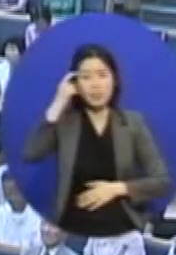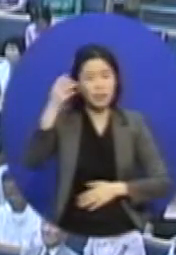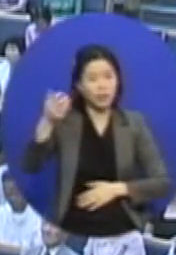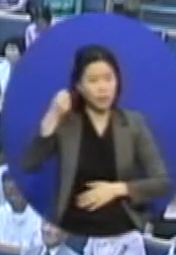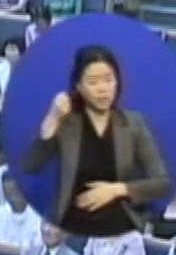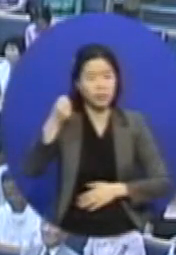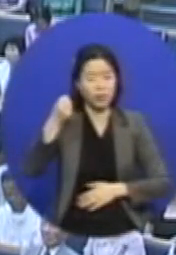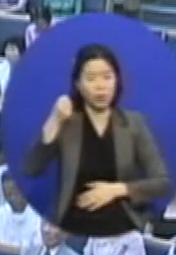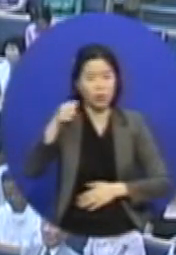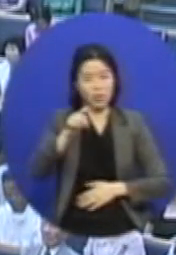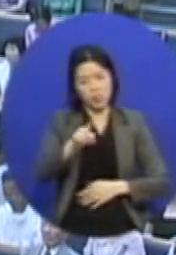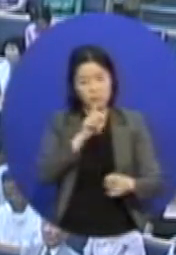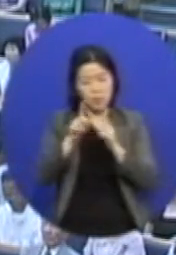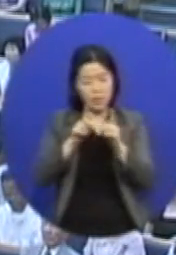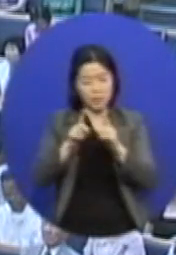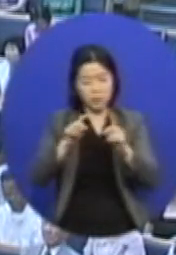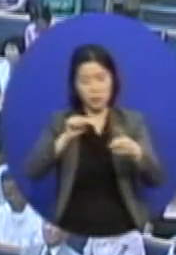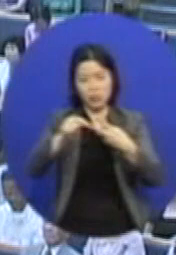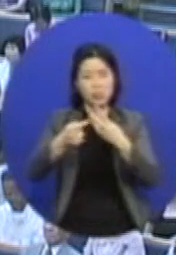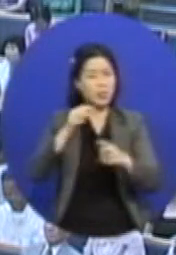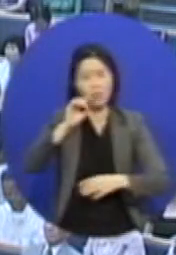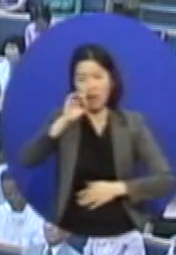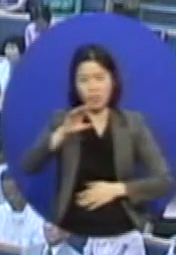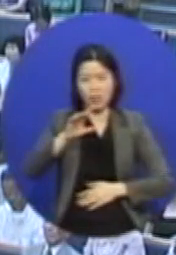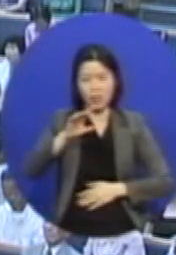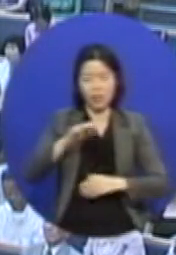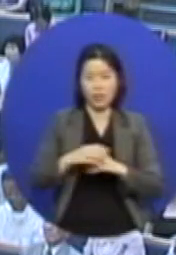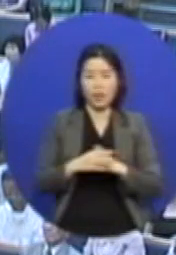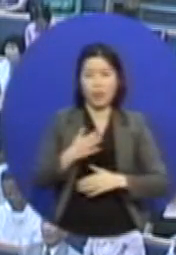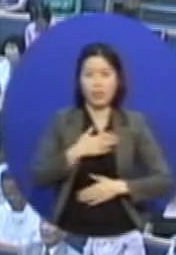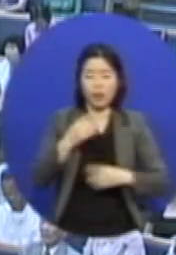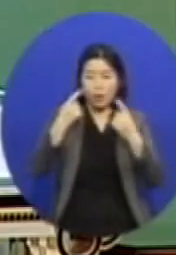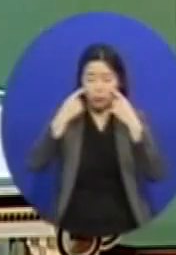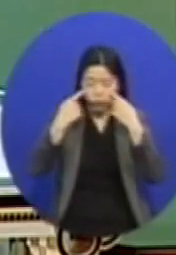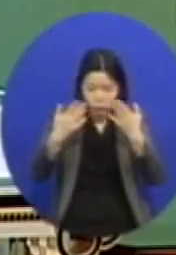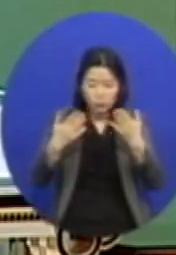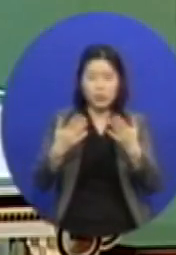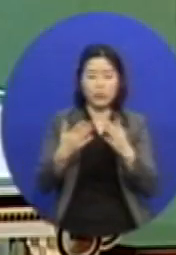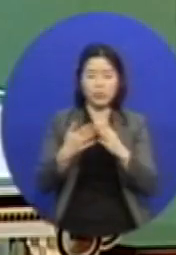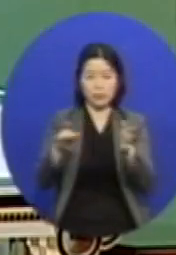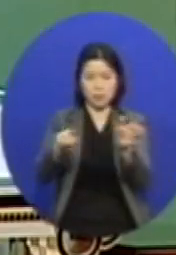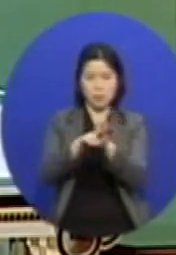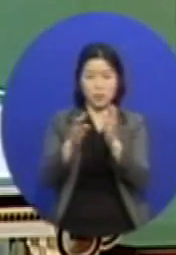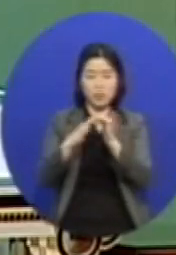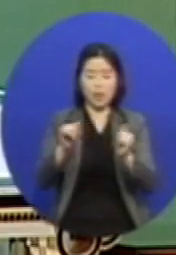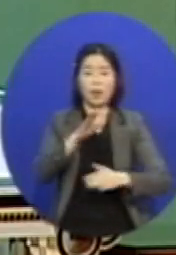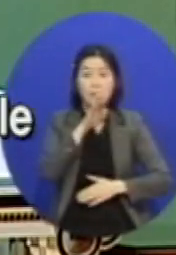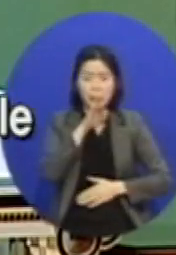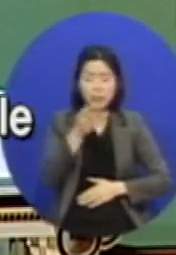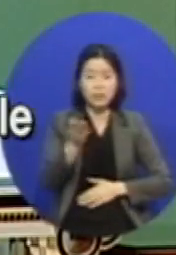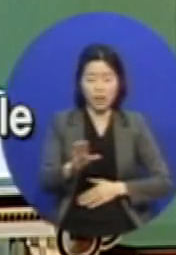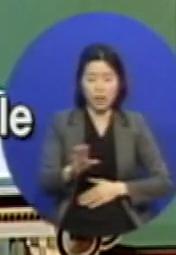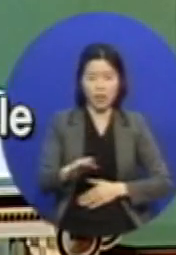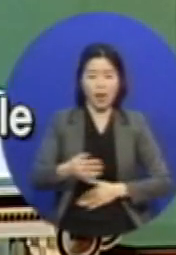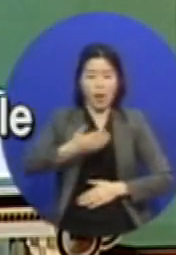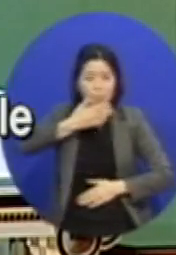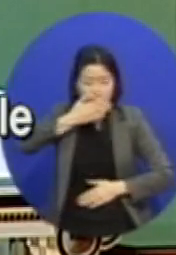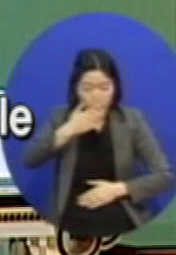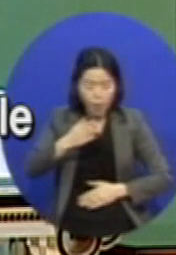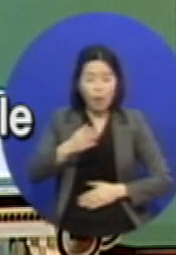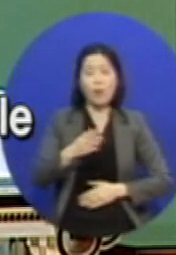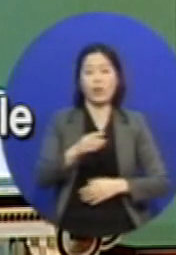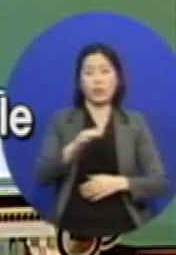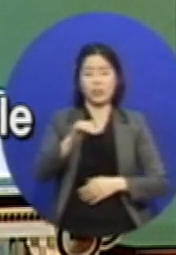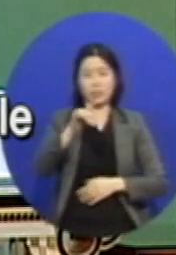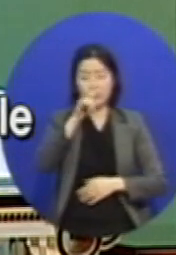말씀이 이해가 안되는 걸 앞뒤가 내가 분명히 믿는 자는 데 할 수 있거든 이 무슨 말이냐 무슨 이런